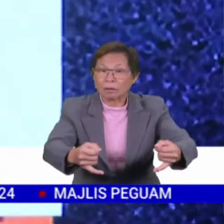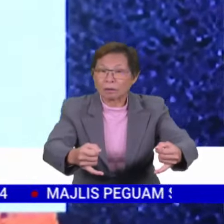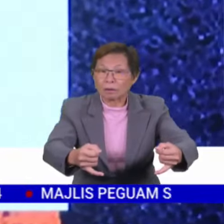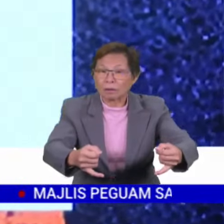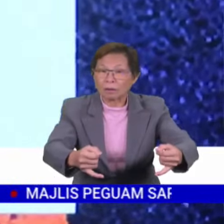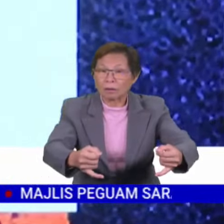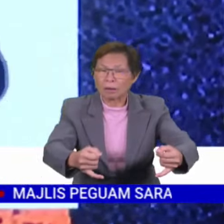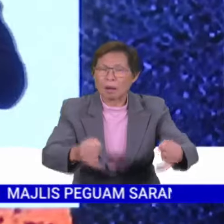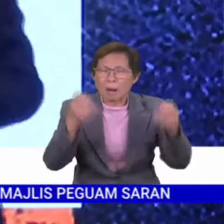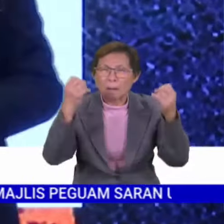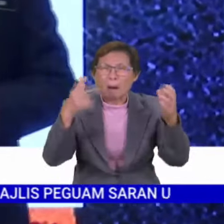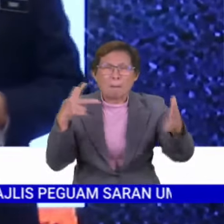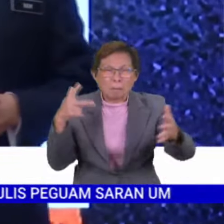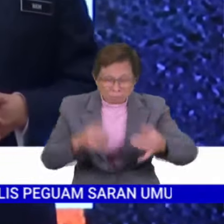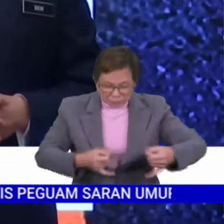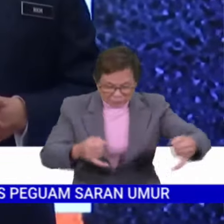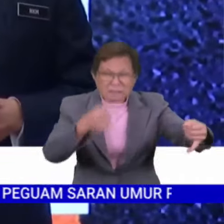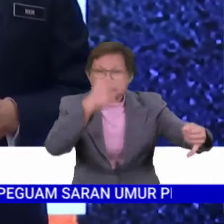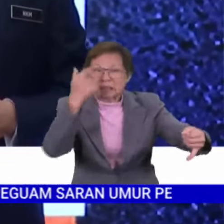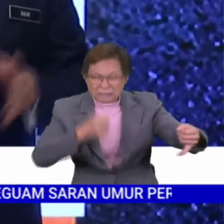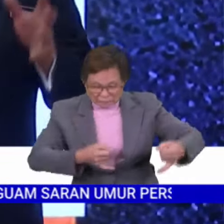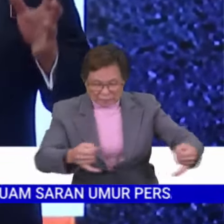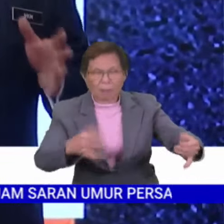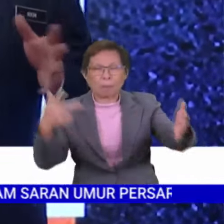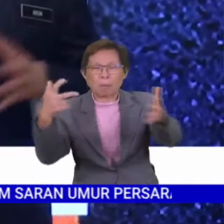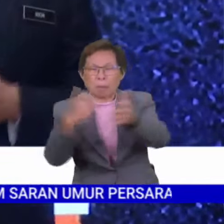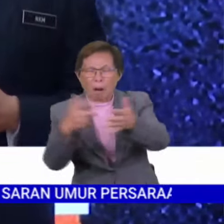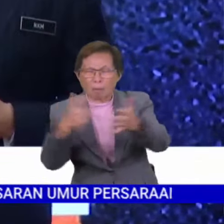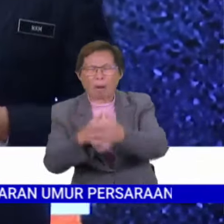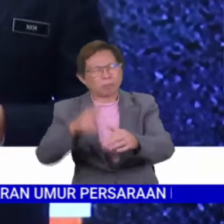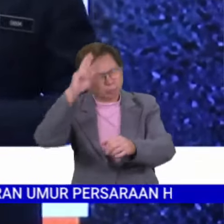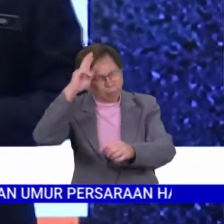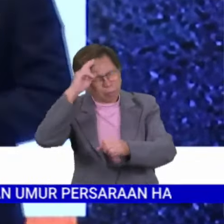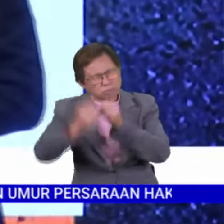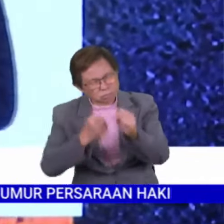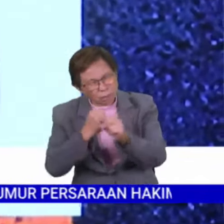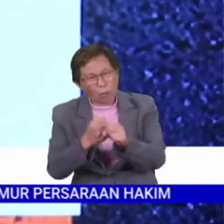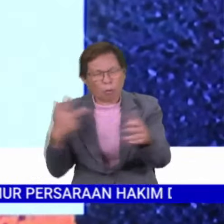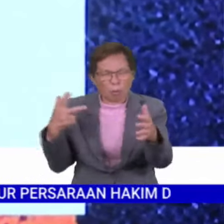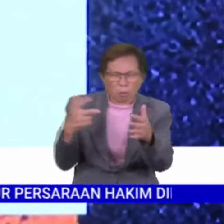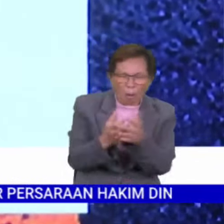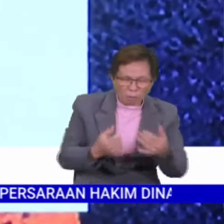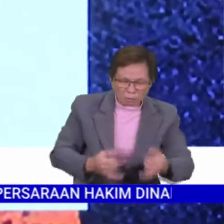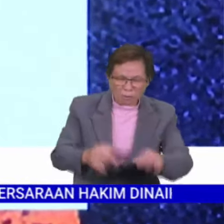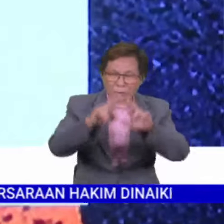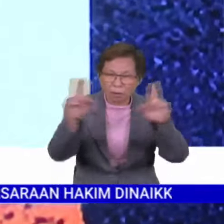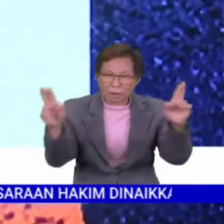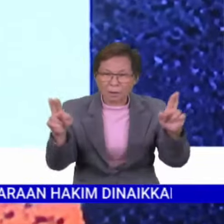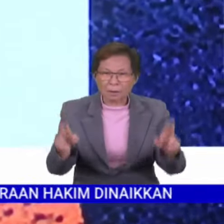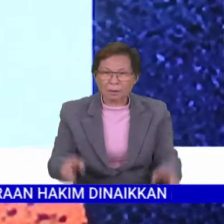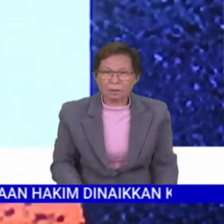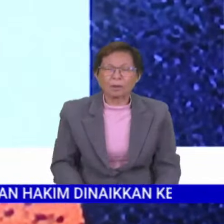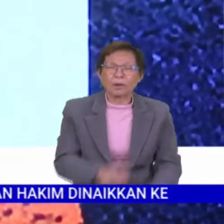jumlah kematian kemalangan. Setiap tahun atas jalan lain, dia